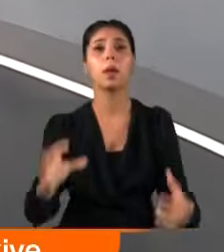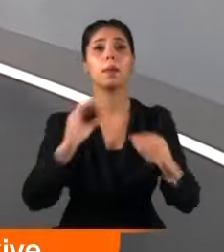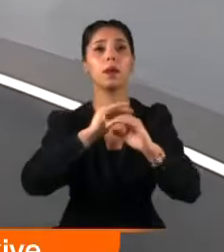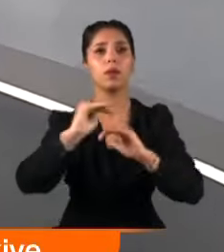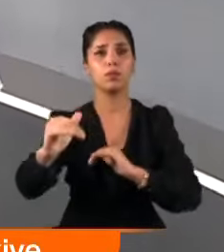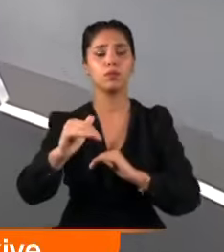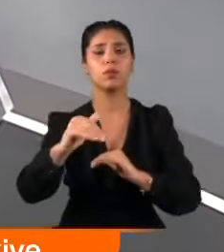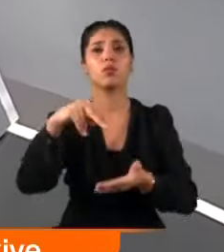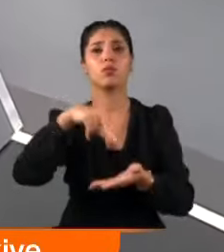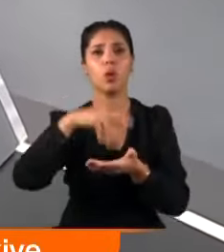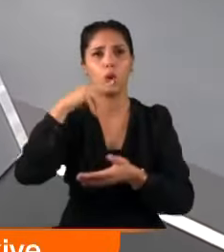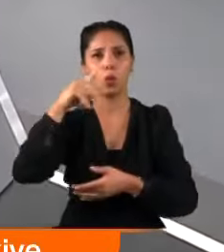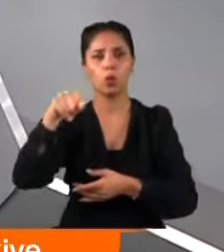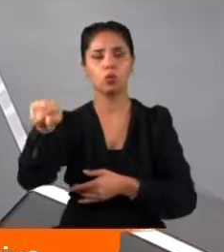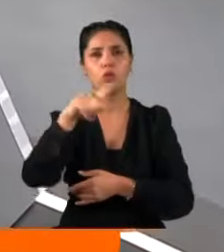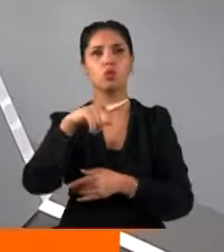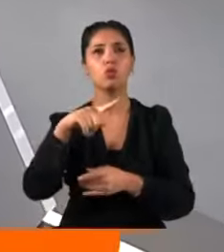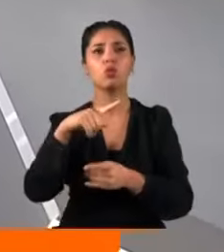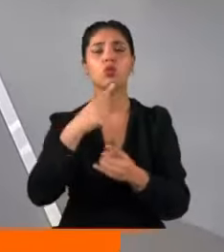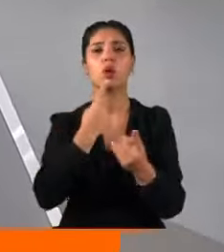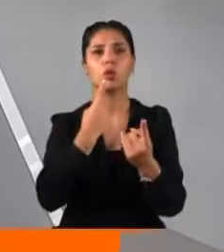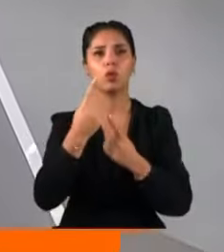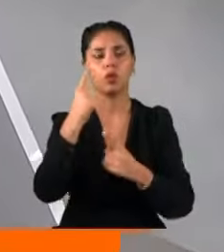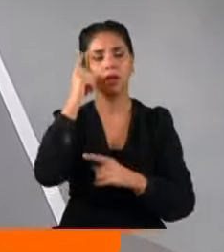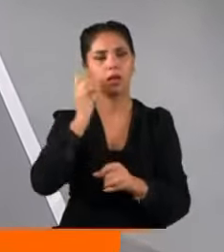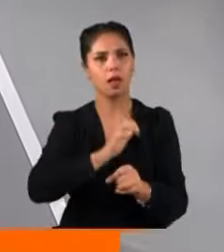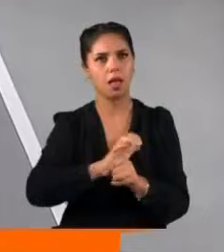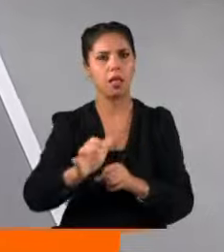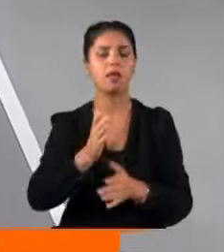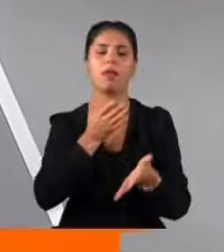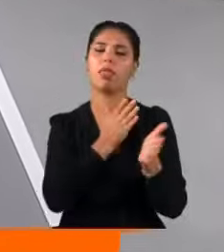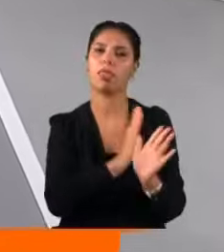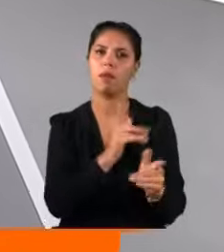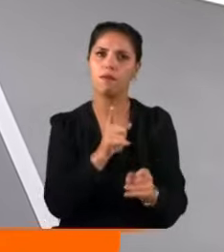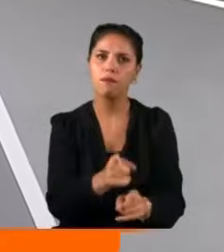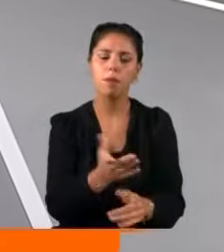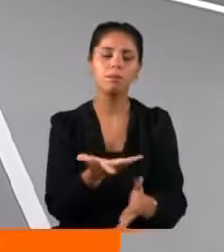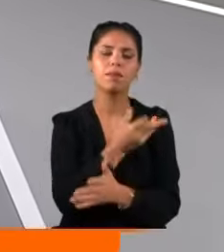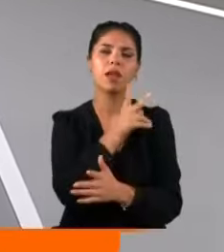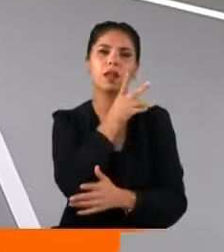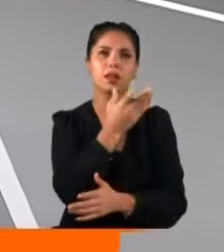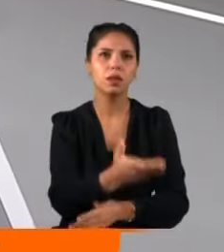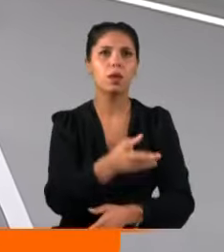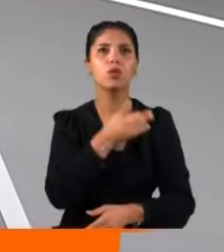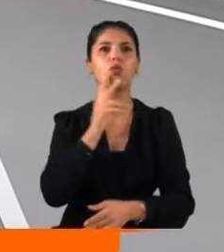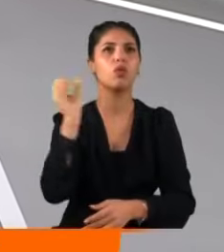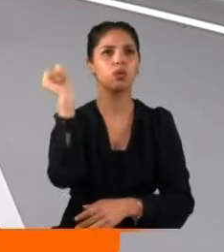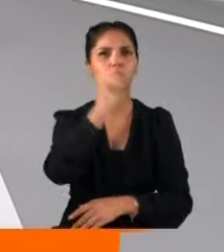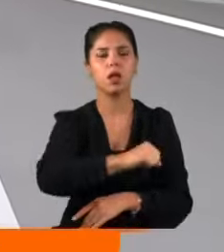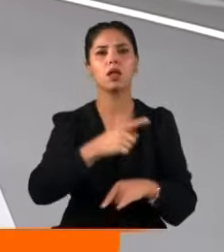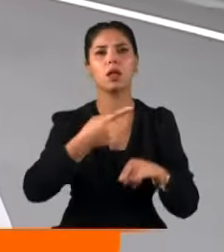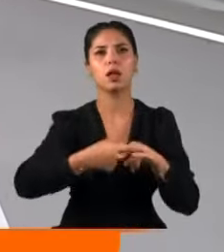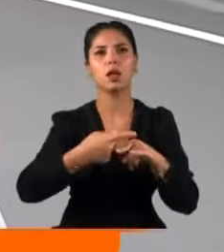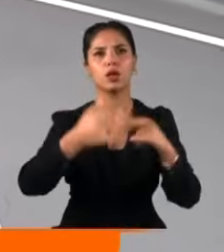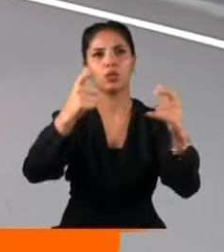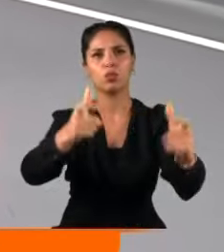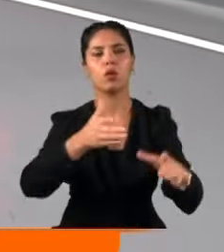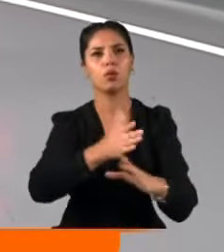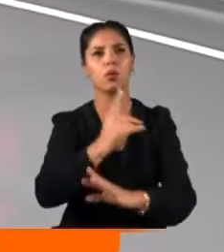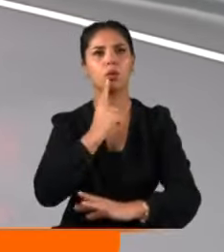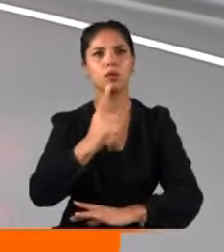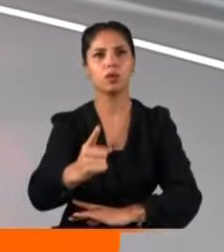Birleşmiş Milletler kürsüsündeki konuşmalara da konu olan İsrail katliamları tüm hızıyla devam ediyor ne yazık ki. Son suikastı Hizbullah da teyit etti.